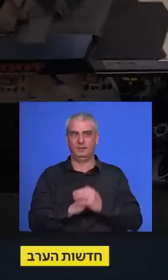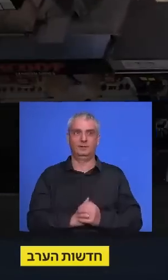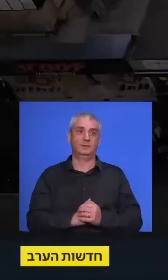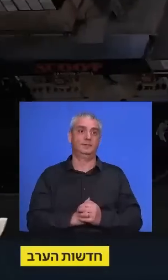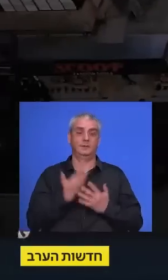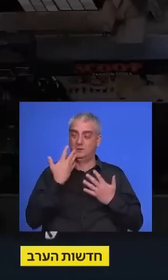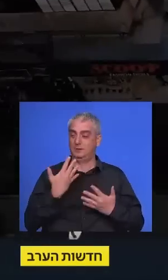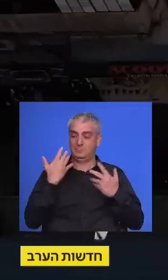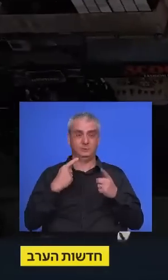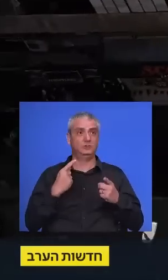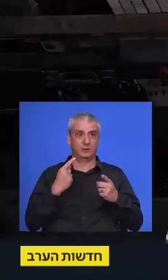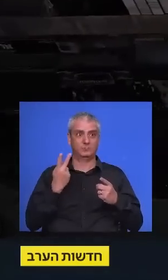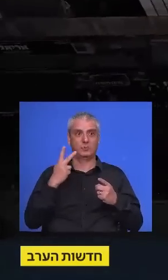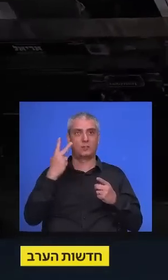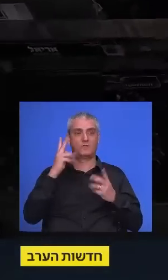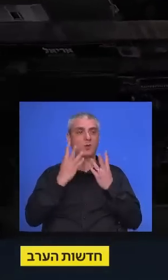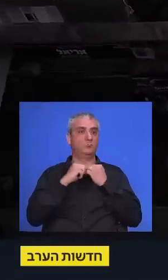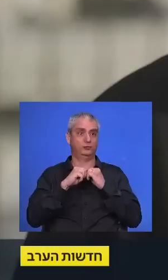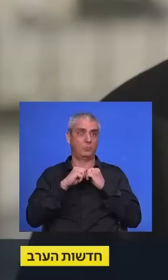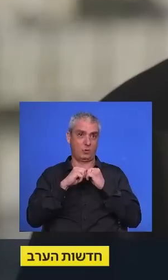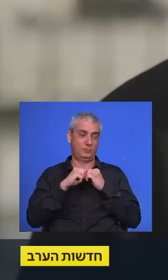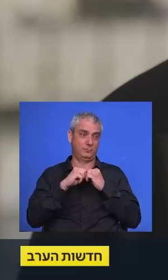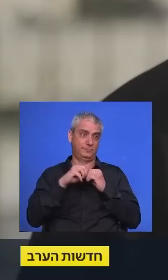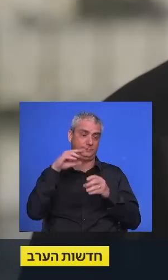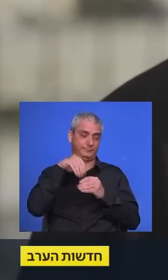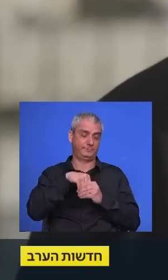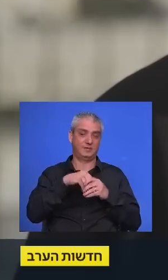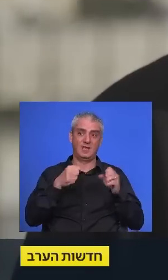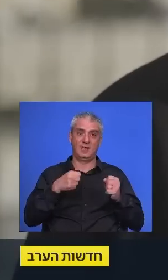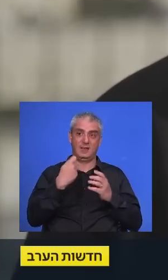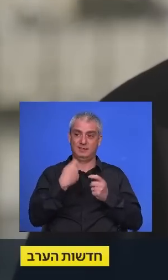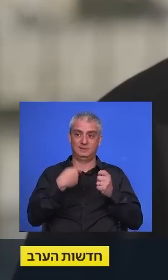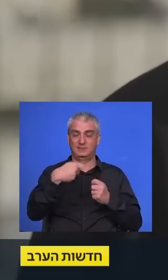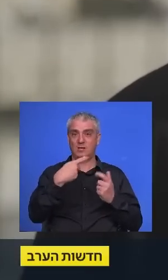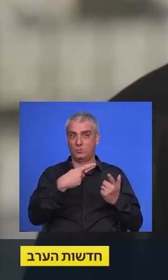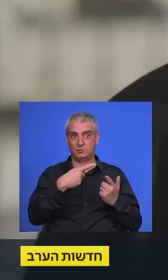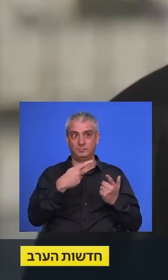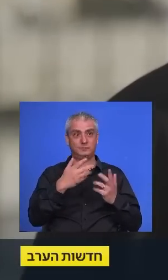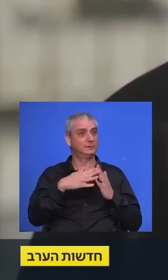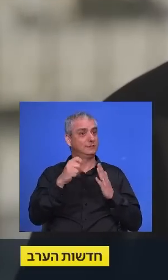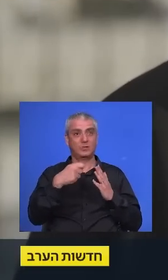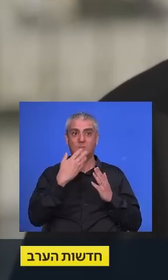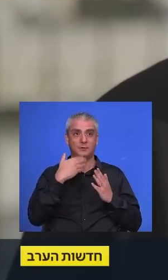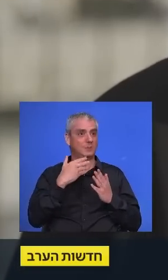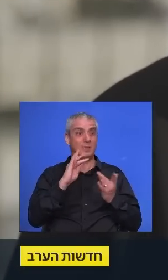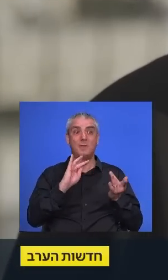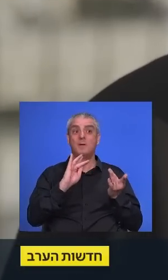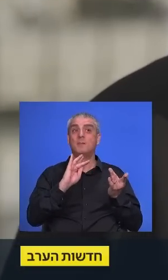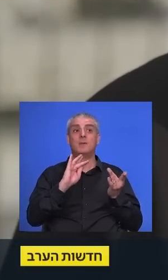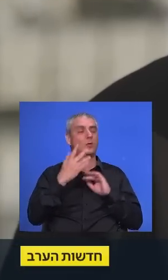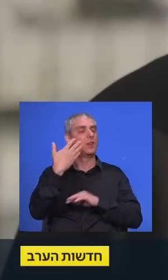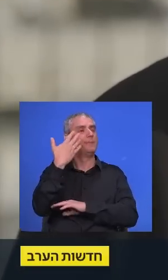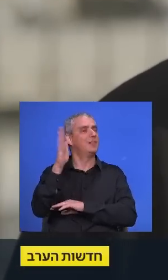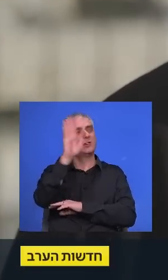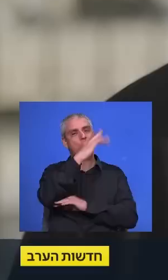בעשור הזה יותר ויותר משפחות בעצם נכנסות לשוק השכירות, כששוק השכירות בישראל בניגוד גמור